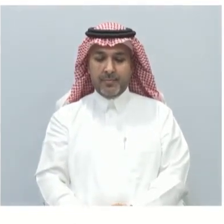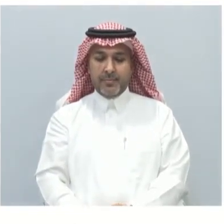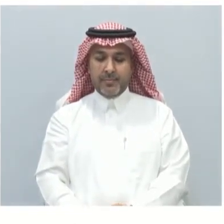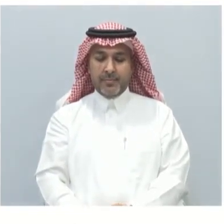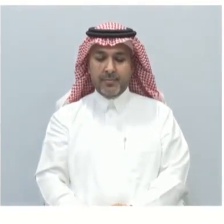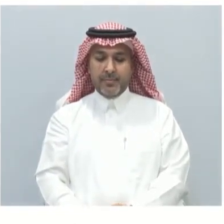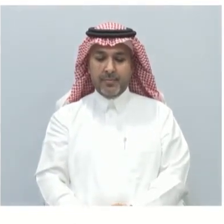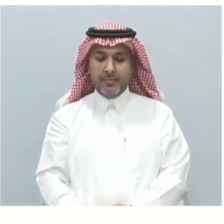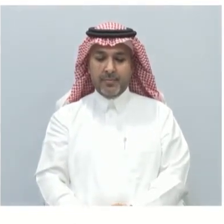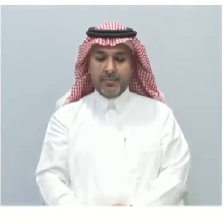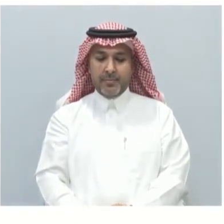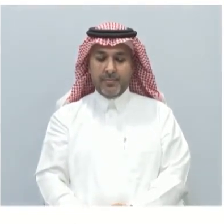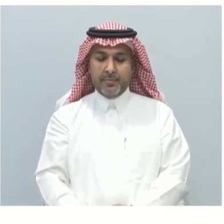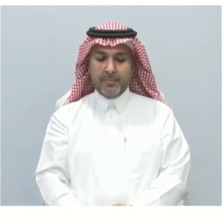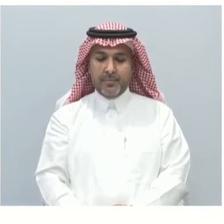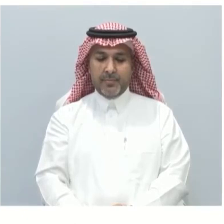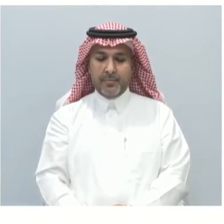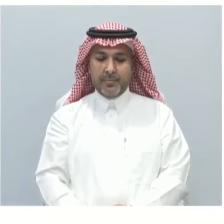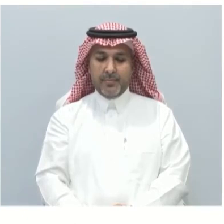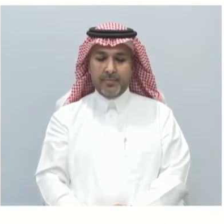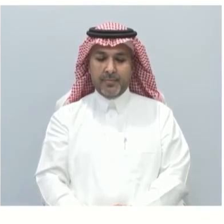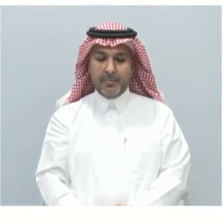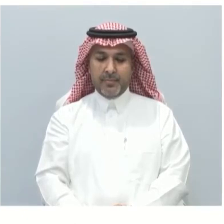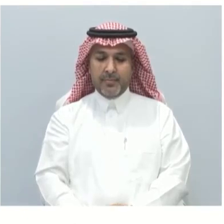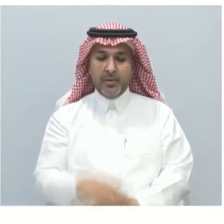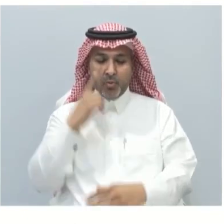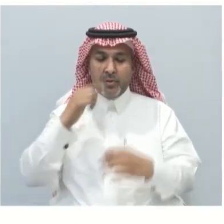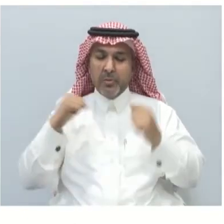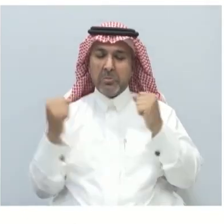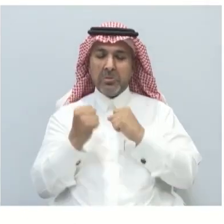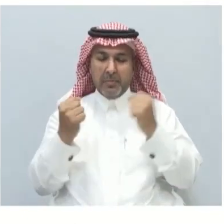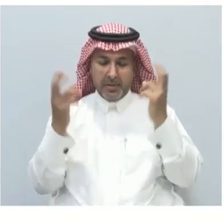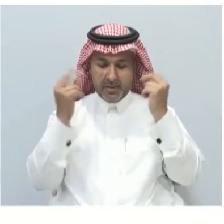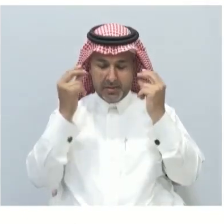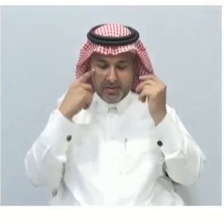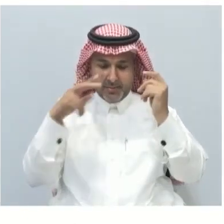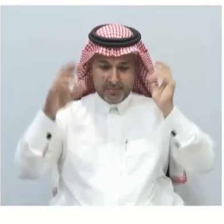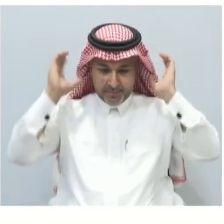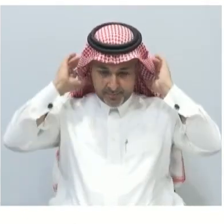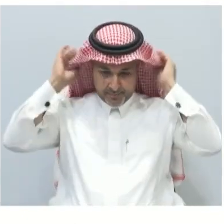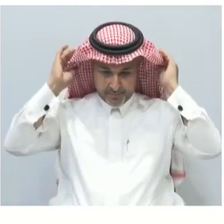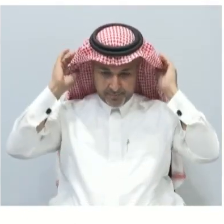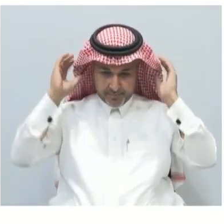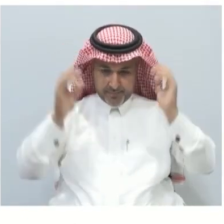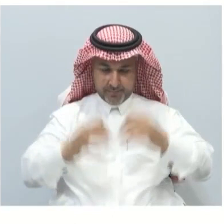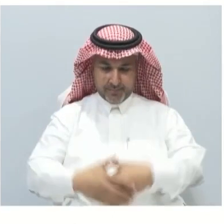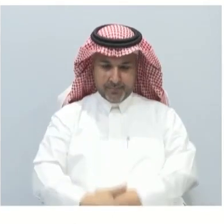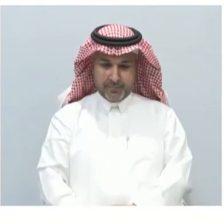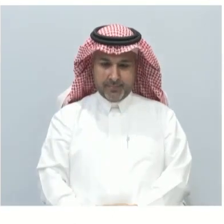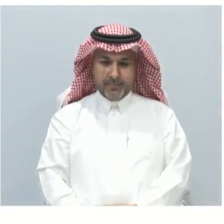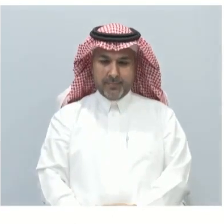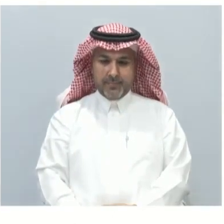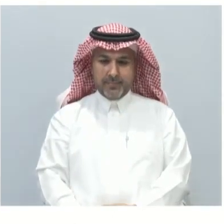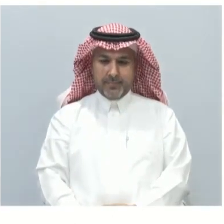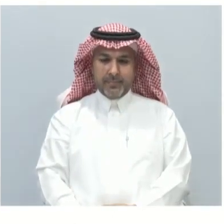هذه الشروط فبالتالي هذه كلها تعتبر امثله للداله الاسيه الان لو جيت في المثال